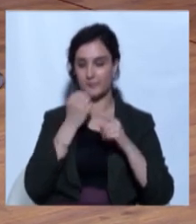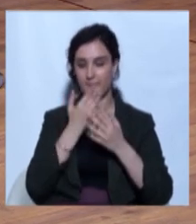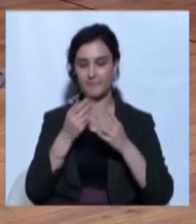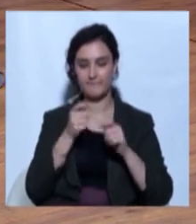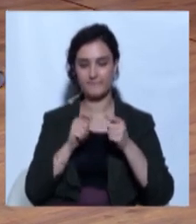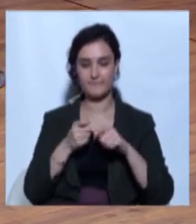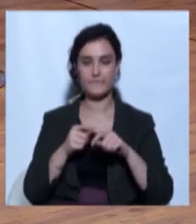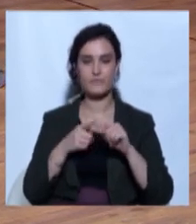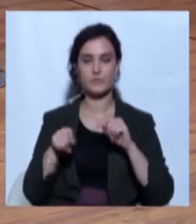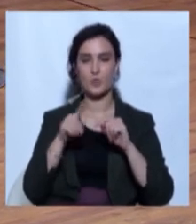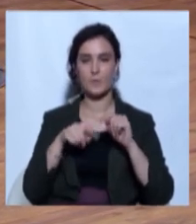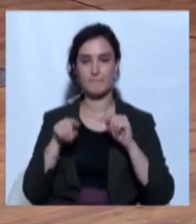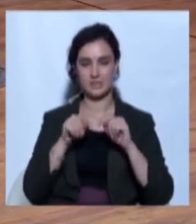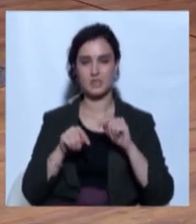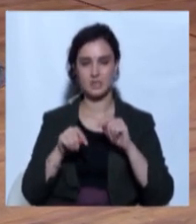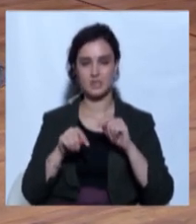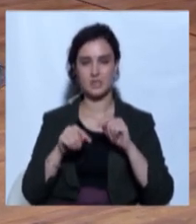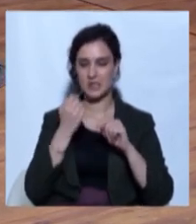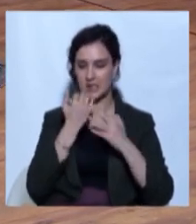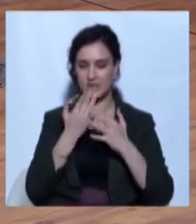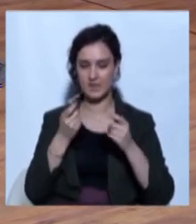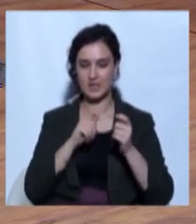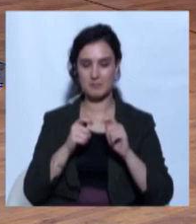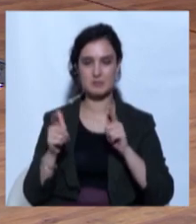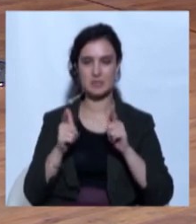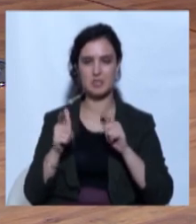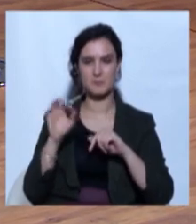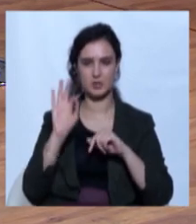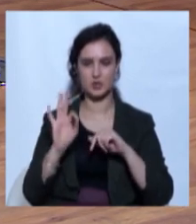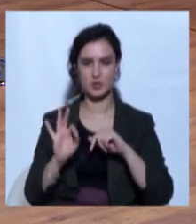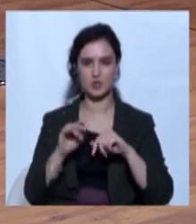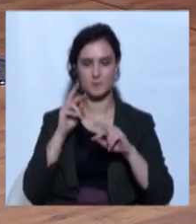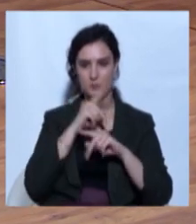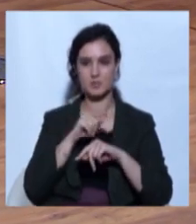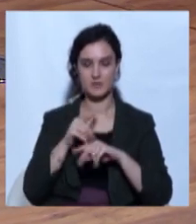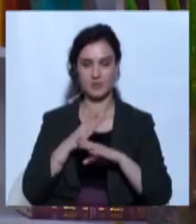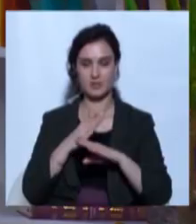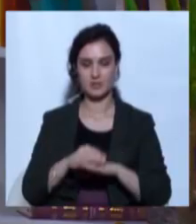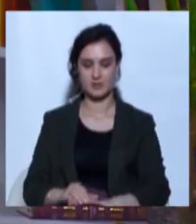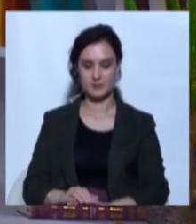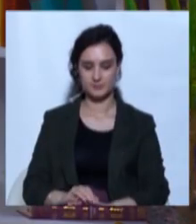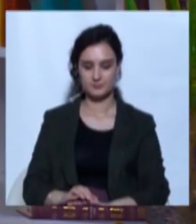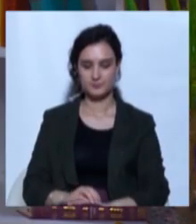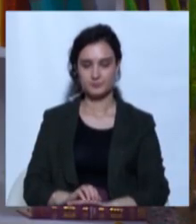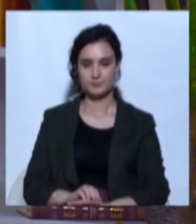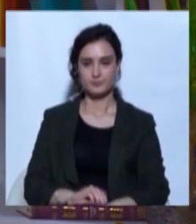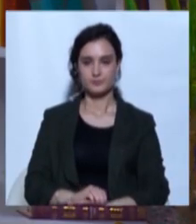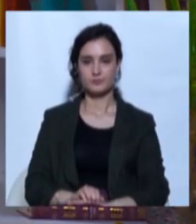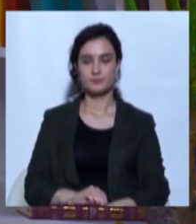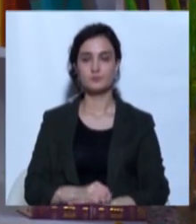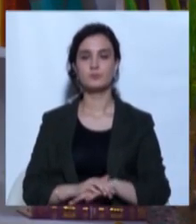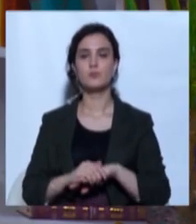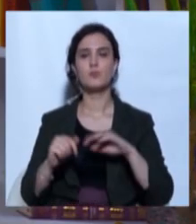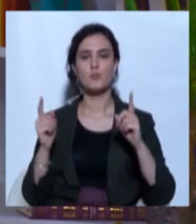ნივთიერებები, რომლითაც გარკვეული ნივთები მზადდება, ხშირად მომწამლელია. ერთი სიტყვით,